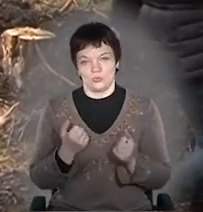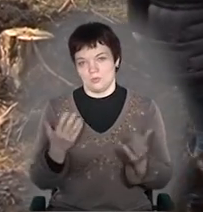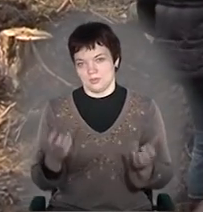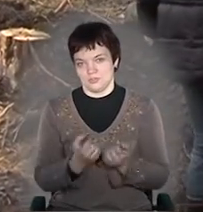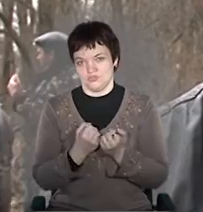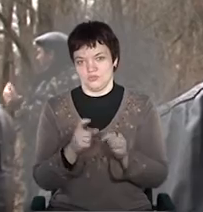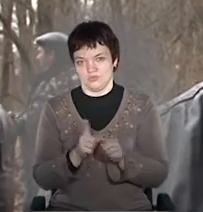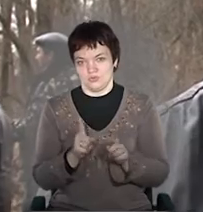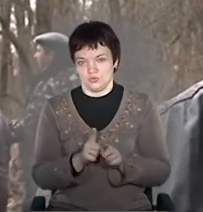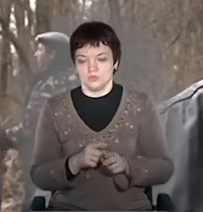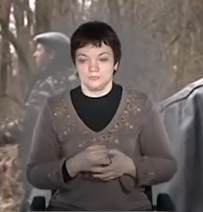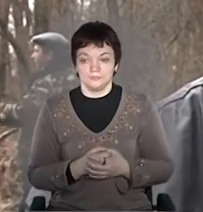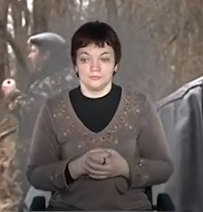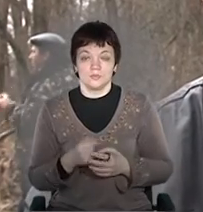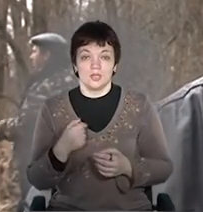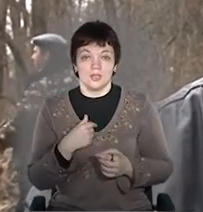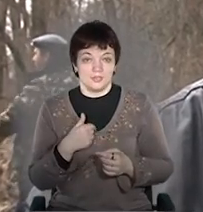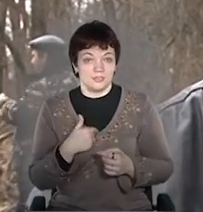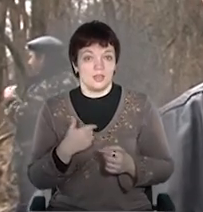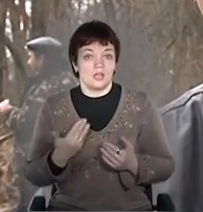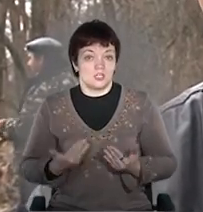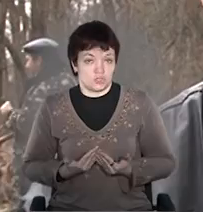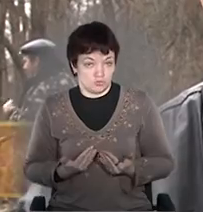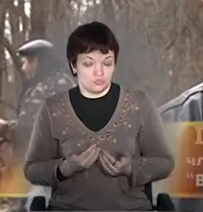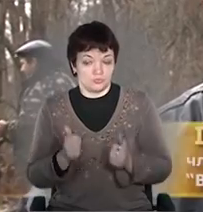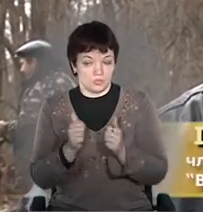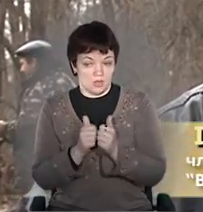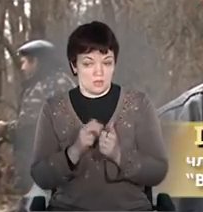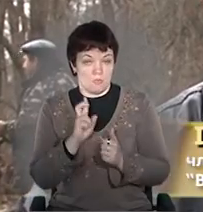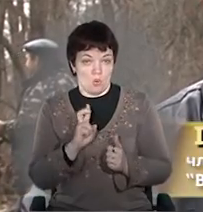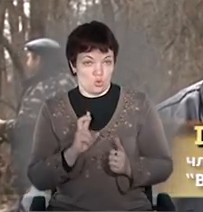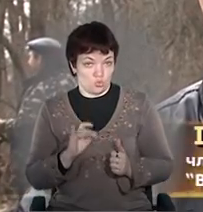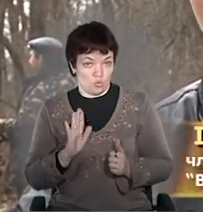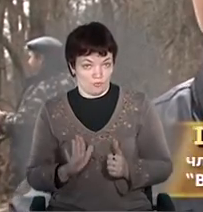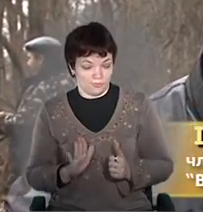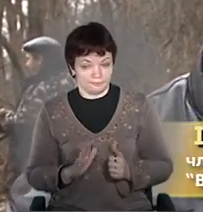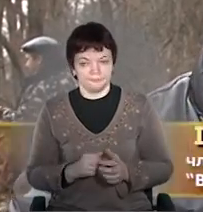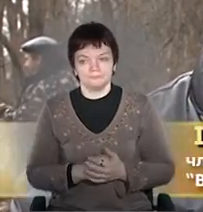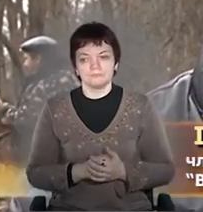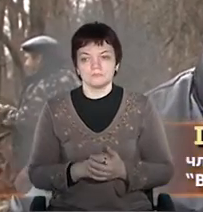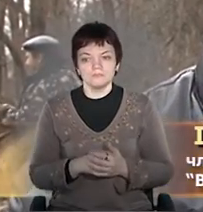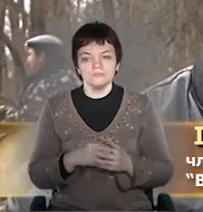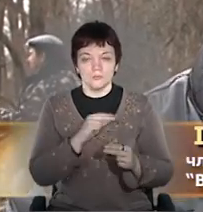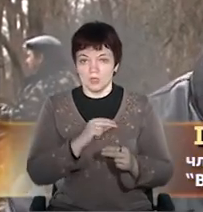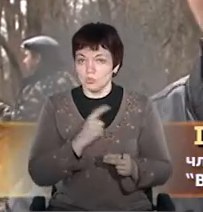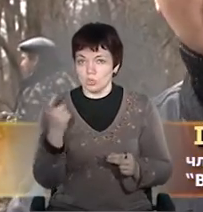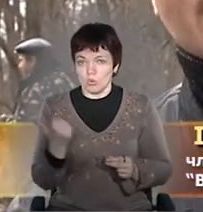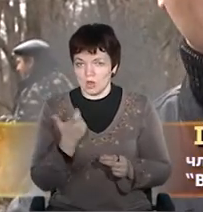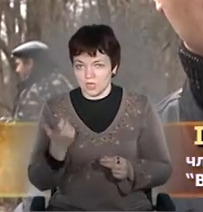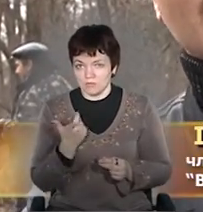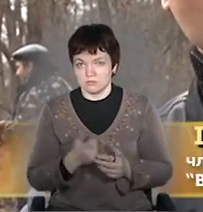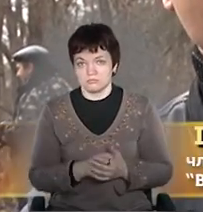Я проживаю в Богодухівському районе, село Горьково. Працюю в місті Харкові, потому